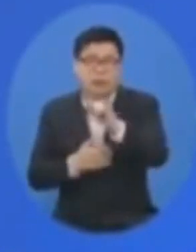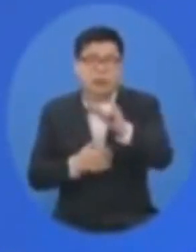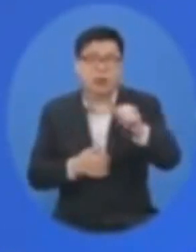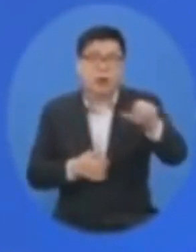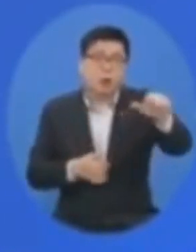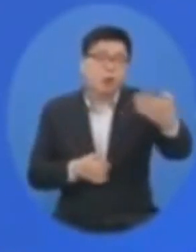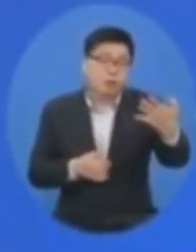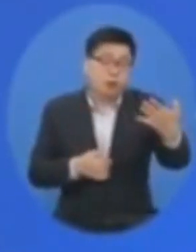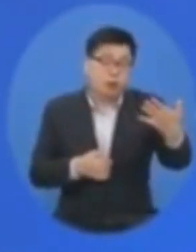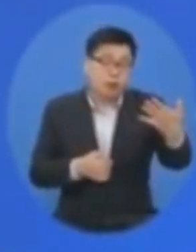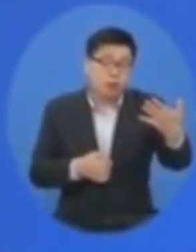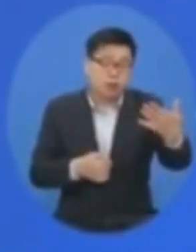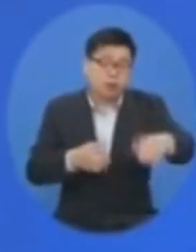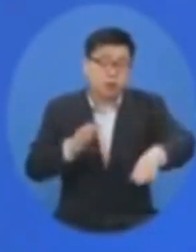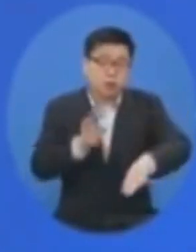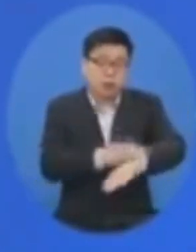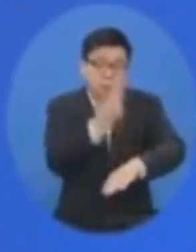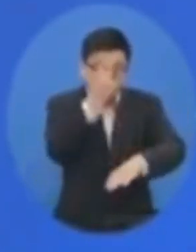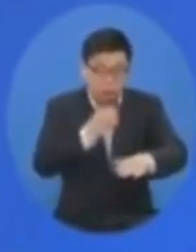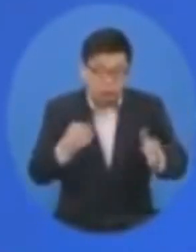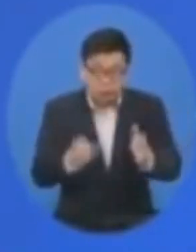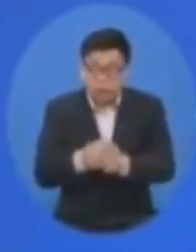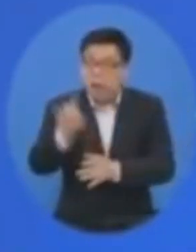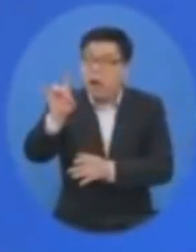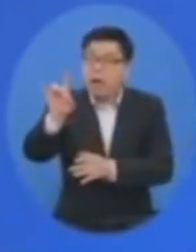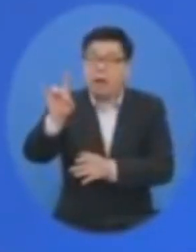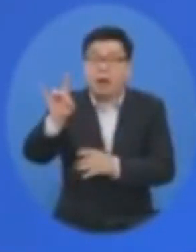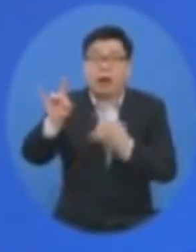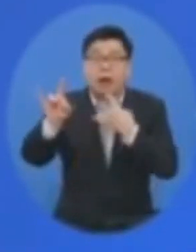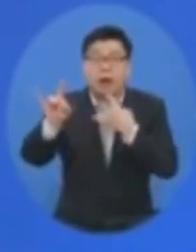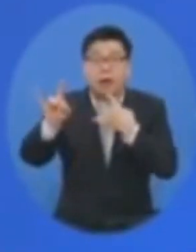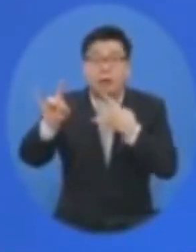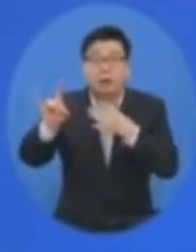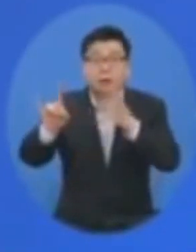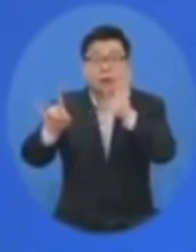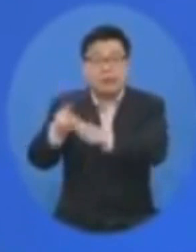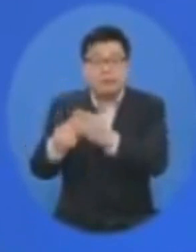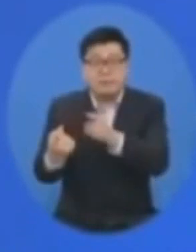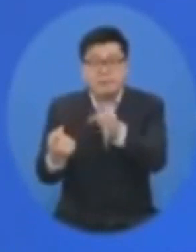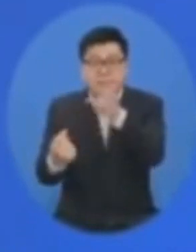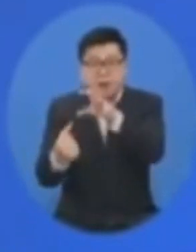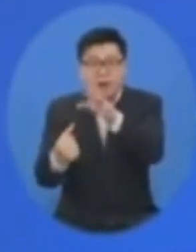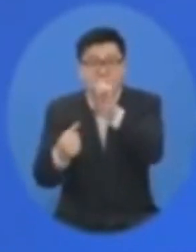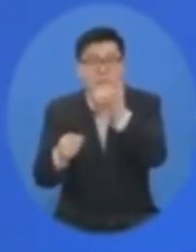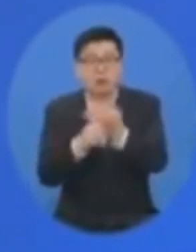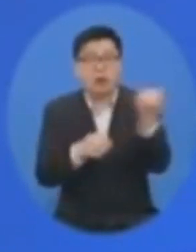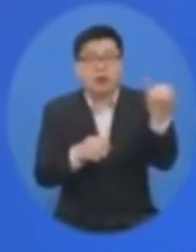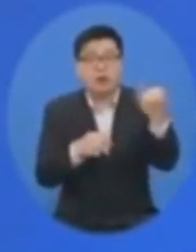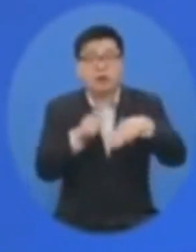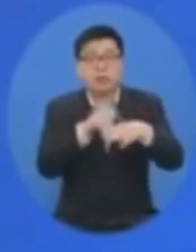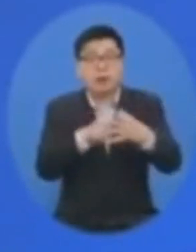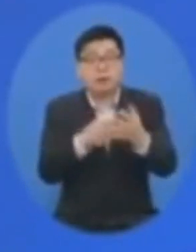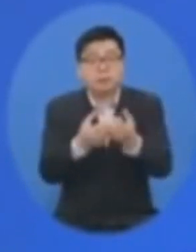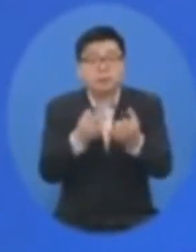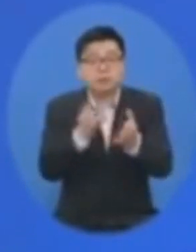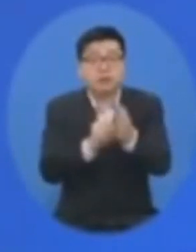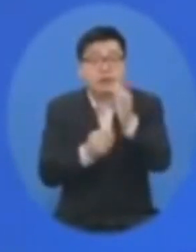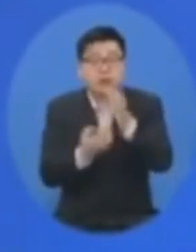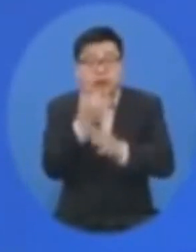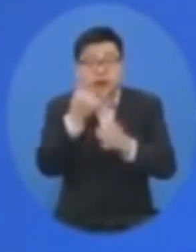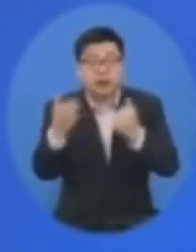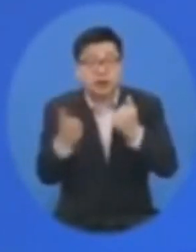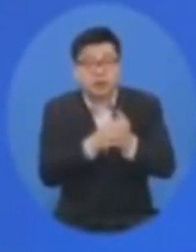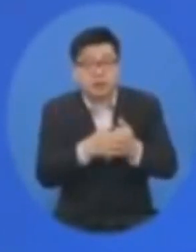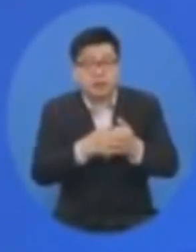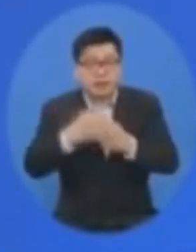삼고 그것만 딱 문제 삼으면 여성 표심에 좀 뭐 영향이 되겠다. 그러니까 집중적으로